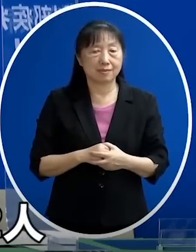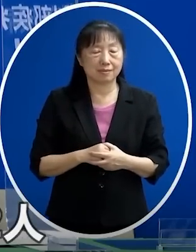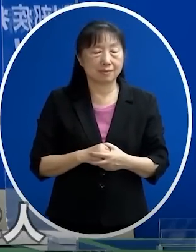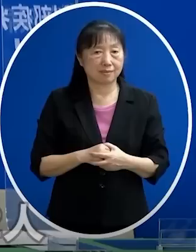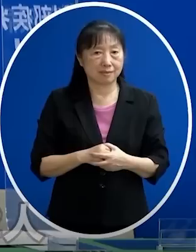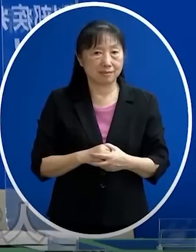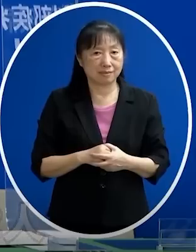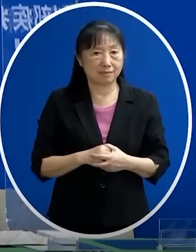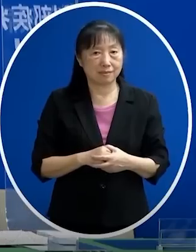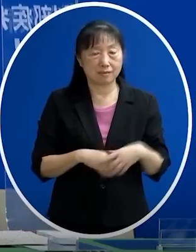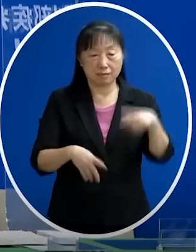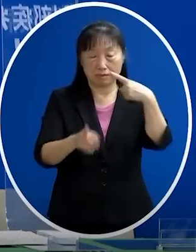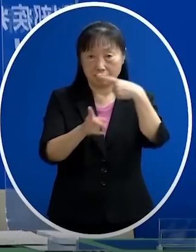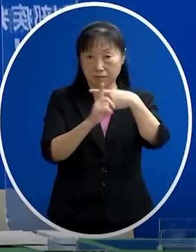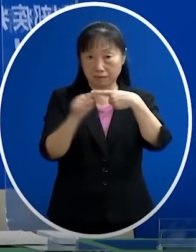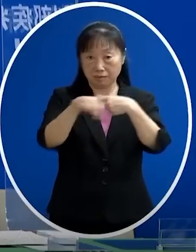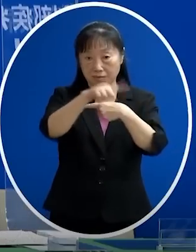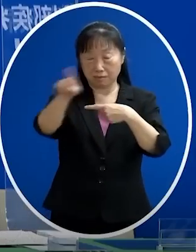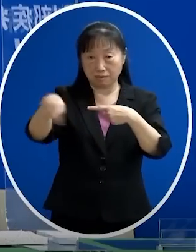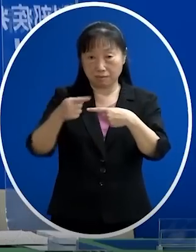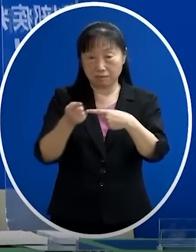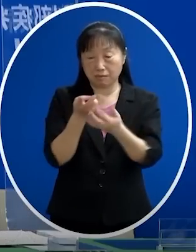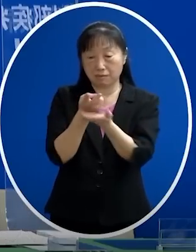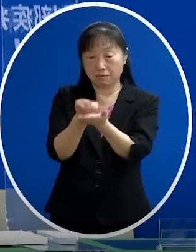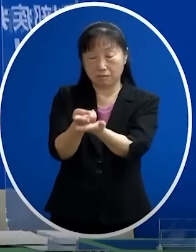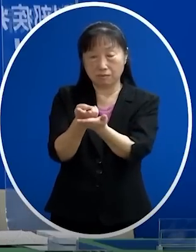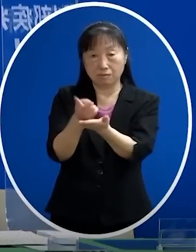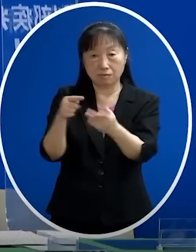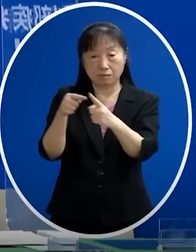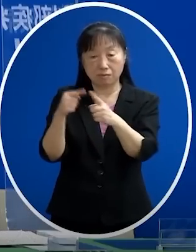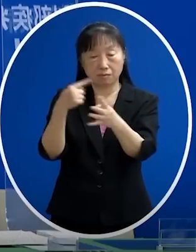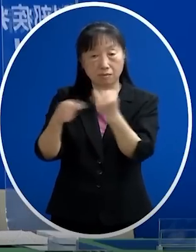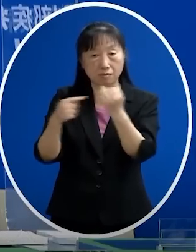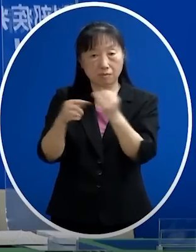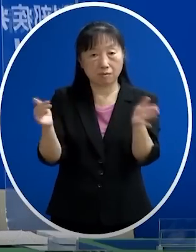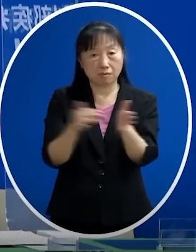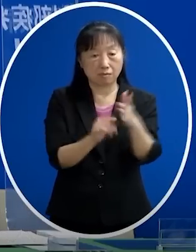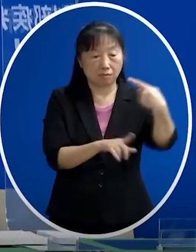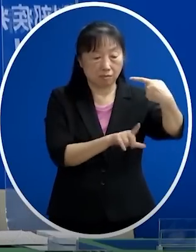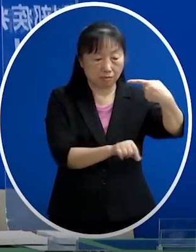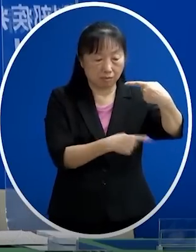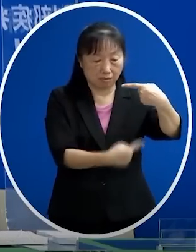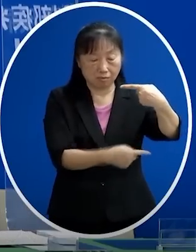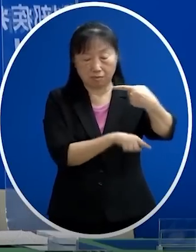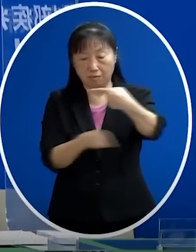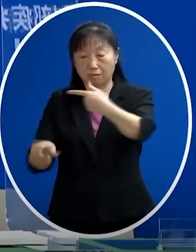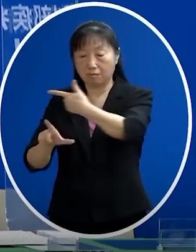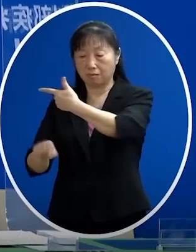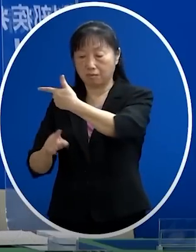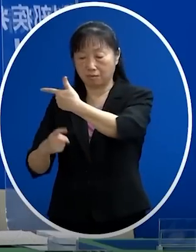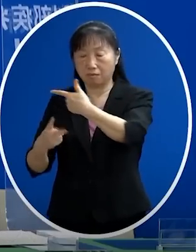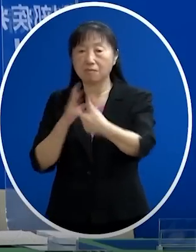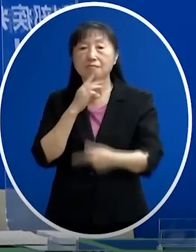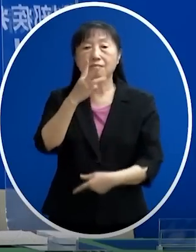那确诊的住民人数到今年1月1号到6月12号为止